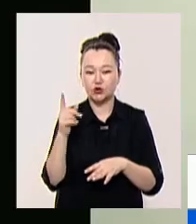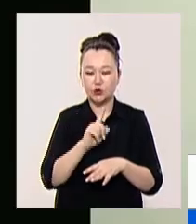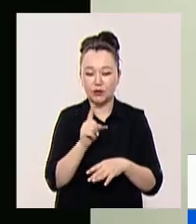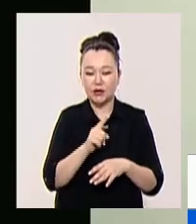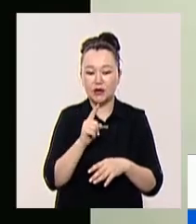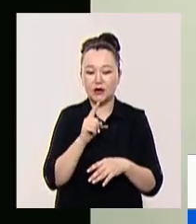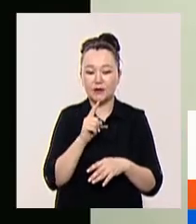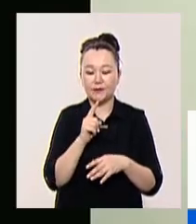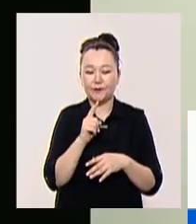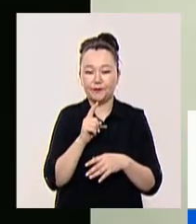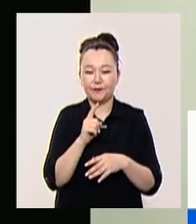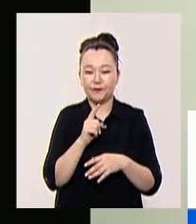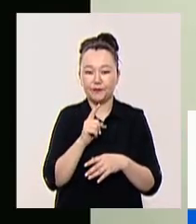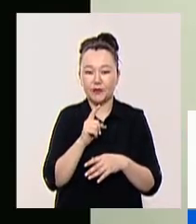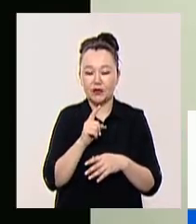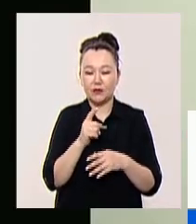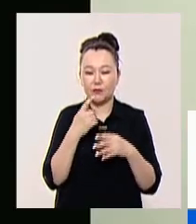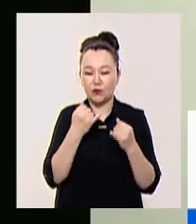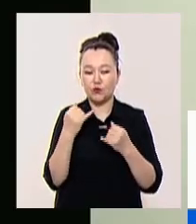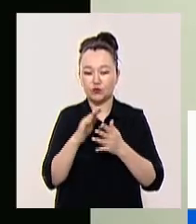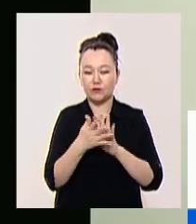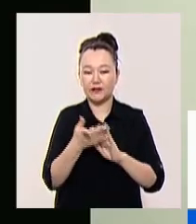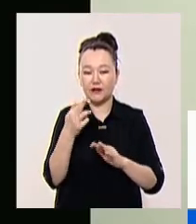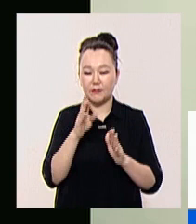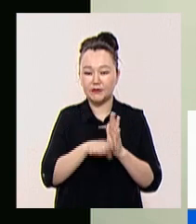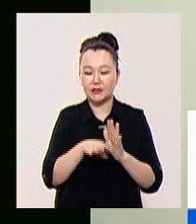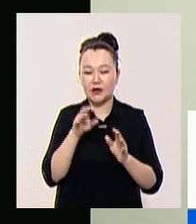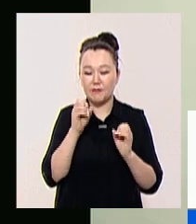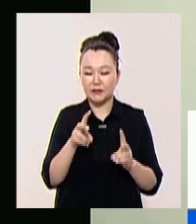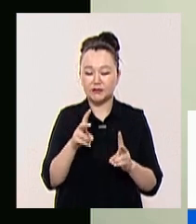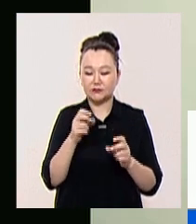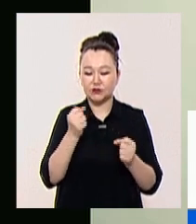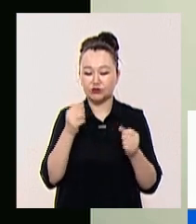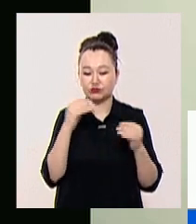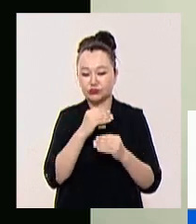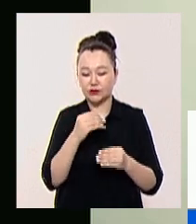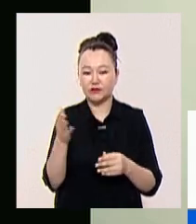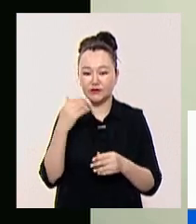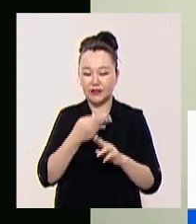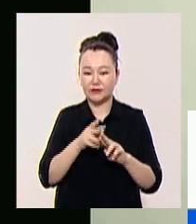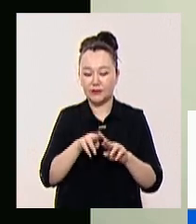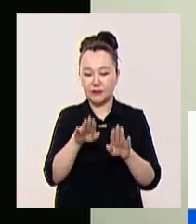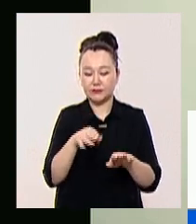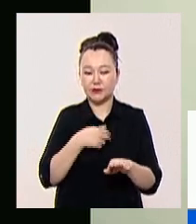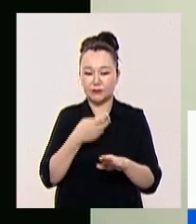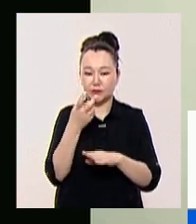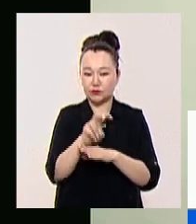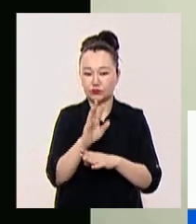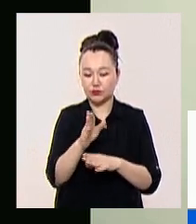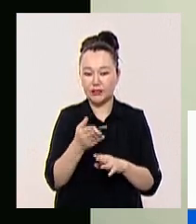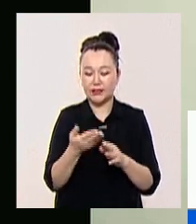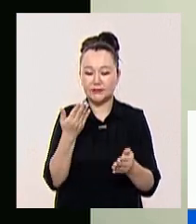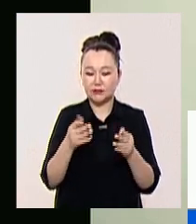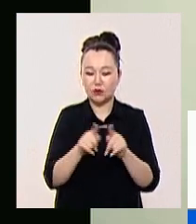не создавать негативные условия для безопасного проезда автотранспортных средств. Давайте мы на место выйдем. Если такое